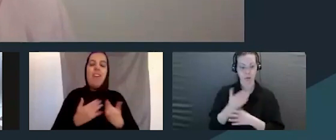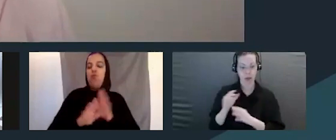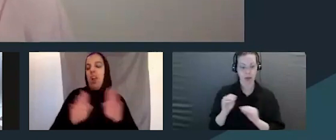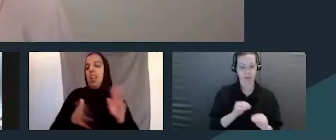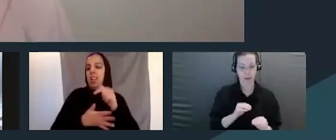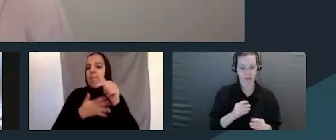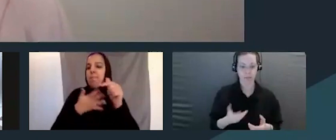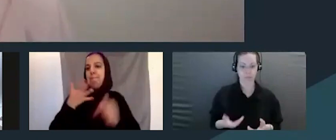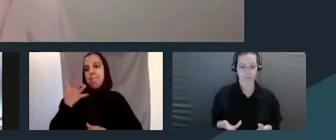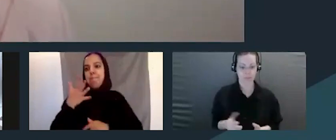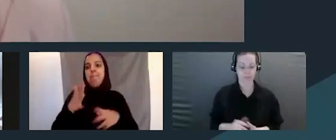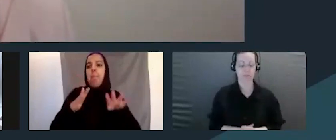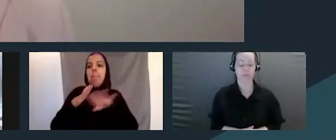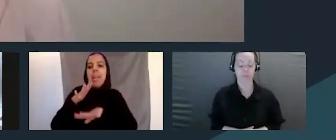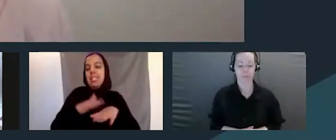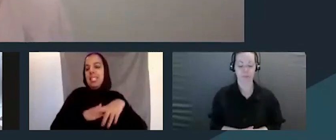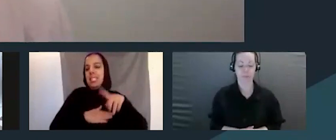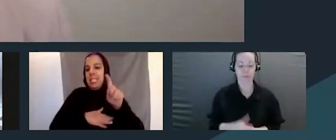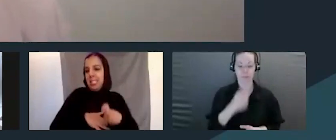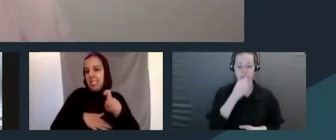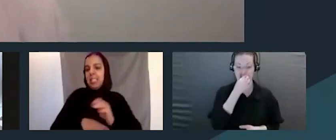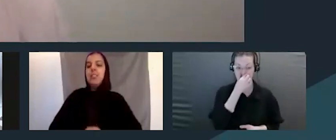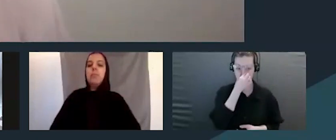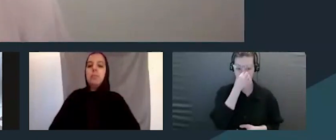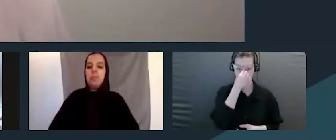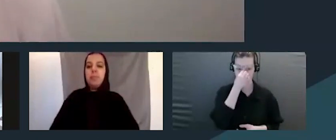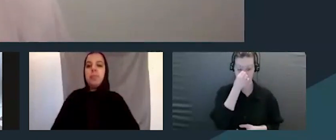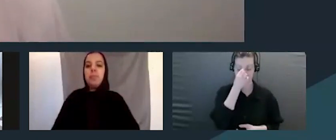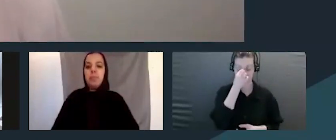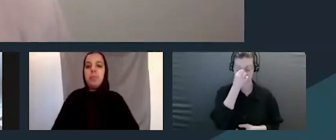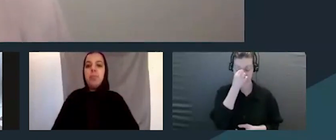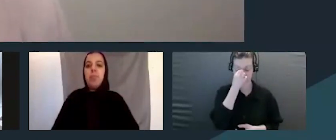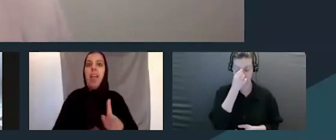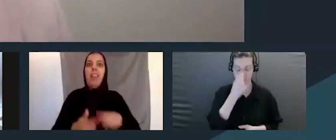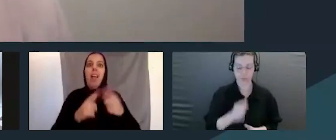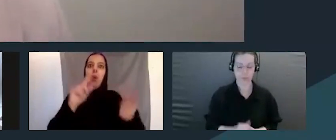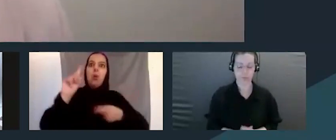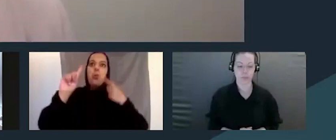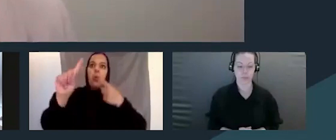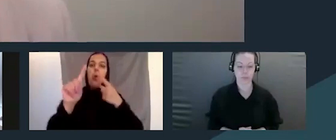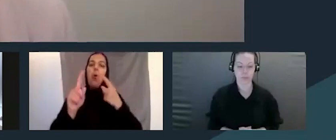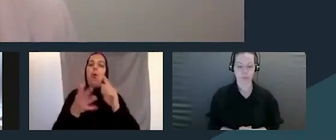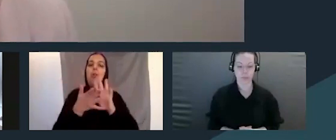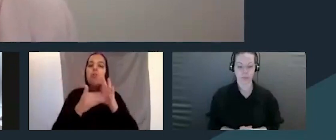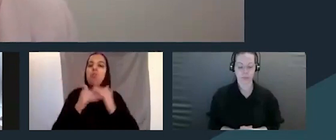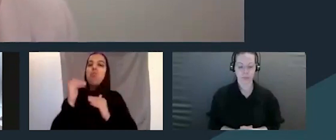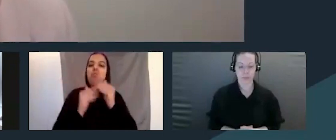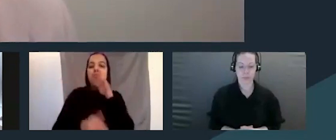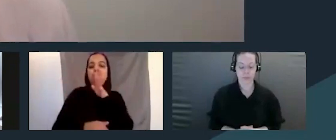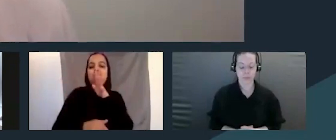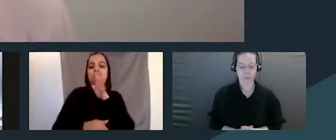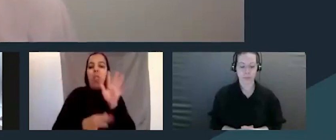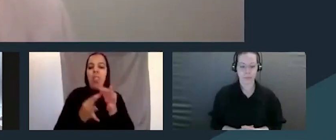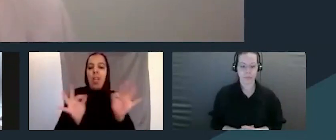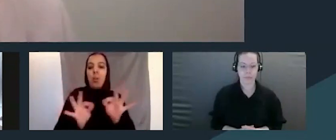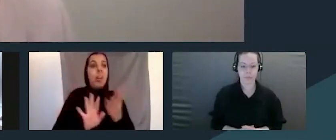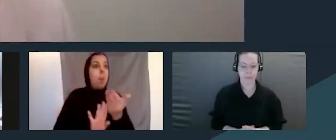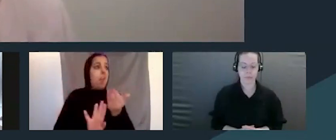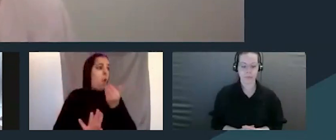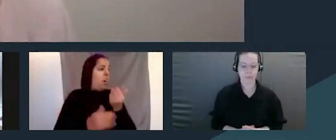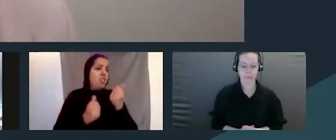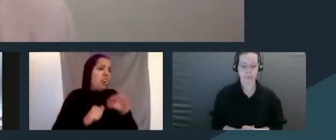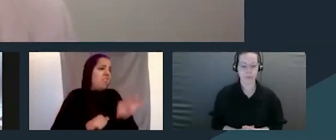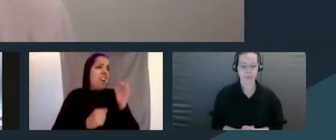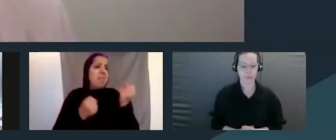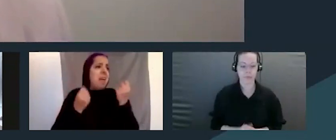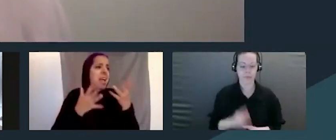communiquer. Donc, ils peuvent quand même communiquer de façon, c'est-à-dire être à l'aise pour justement assurer leur